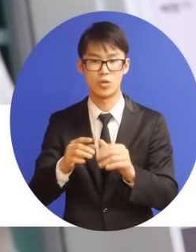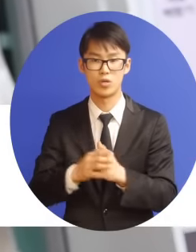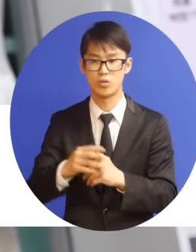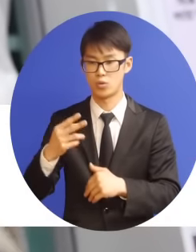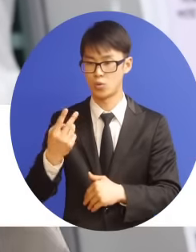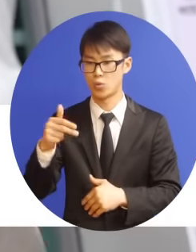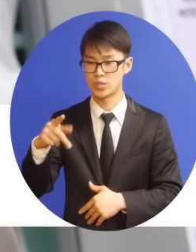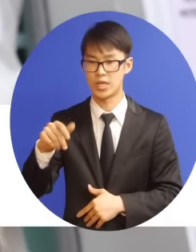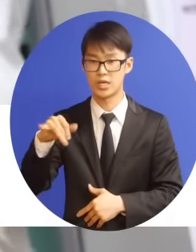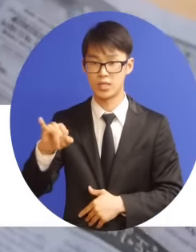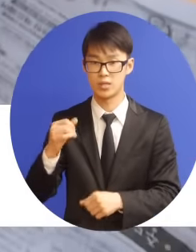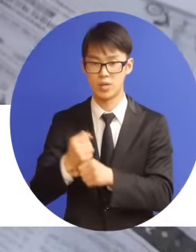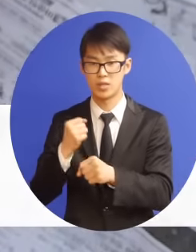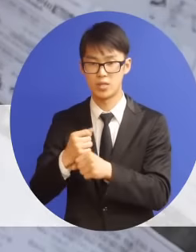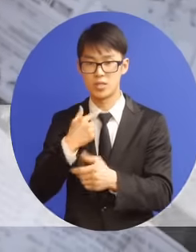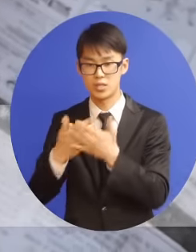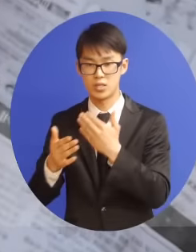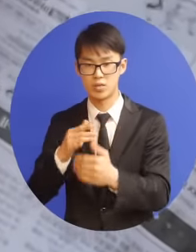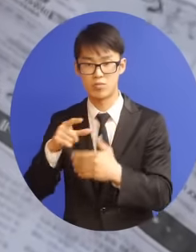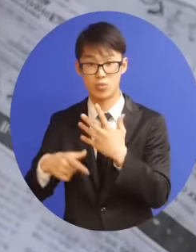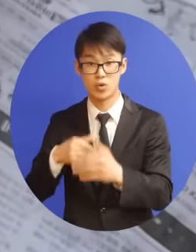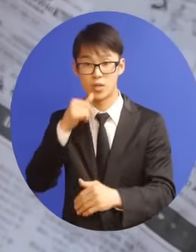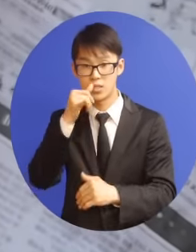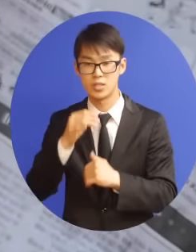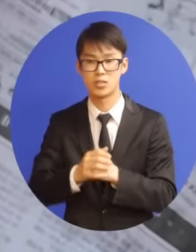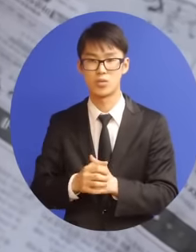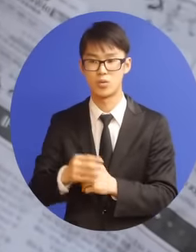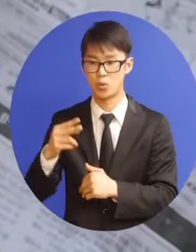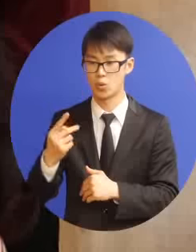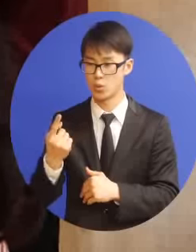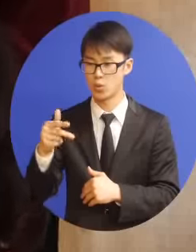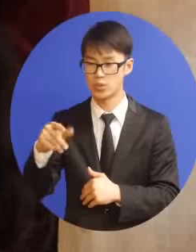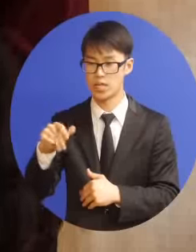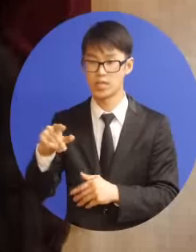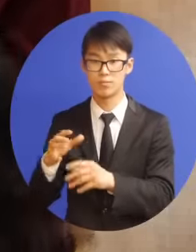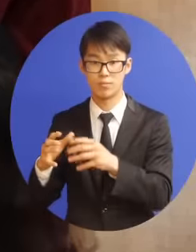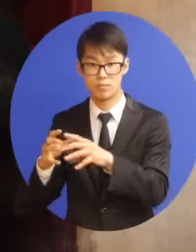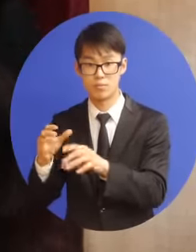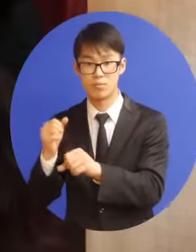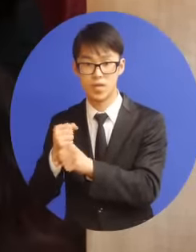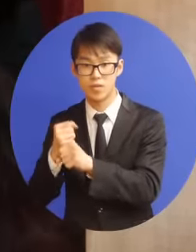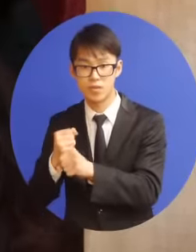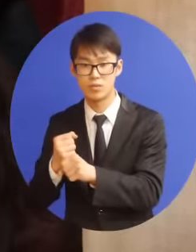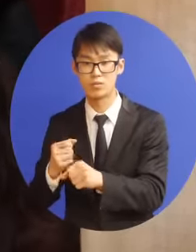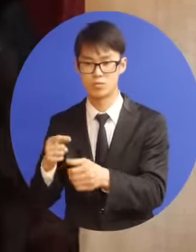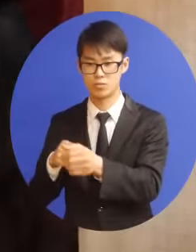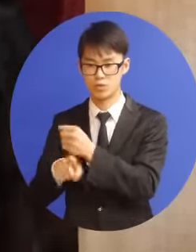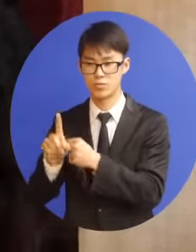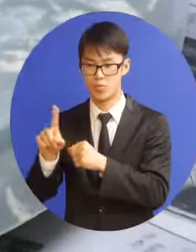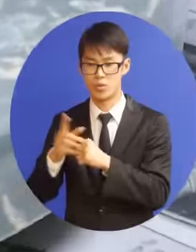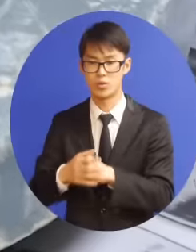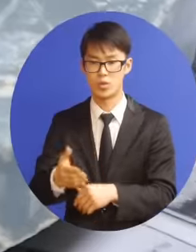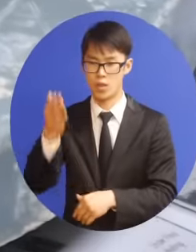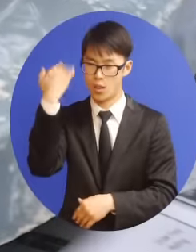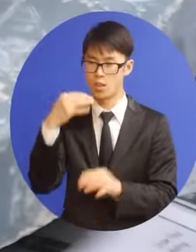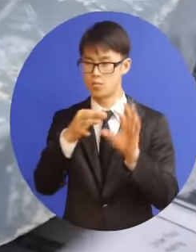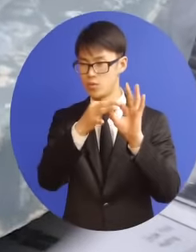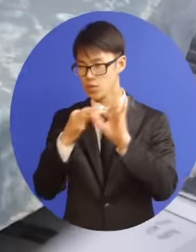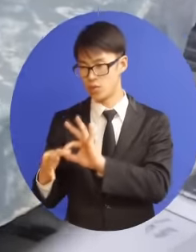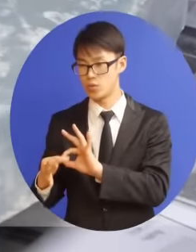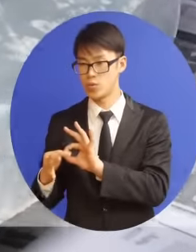만들기 체험 프로그램이 운영됐습니다. 도자기 만들기 체험 프로그램은 철학 분청사기의 고장인